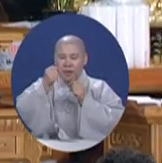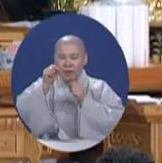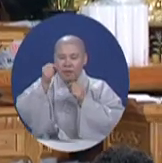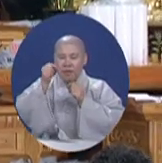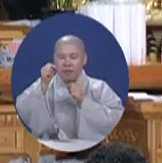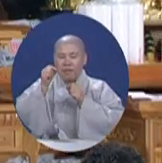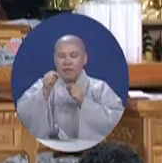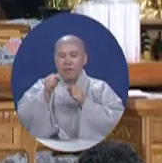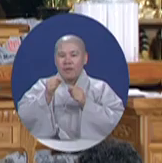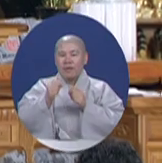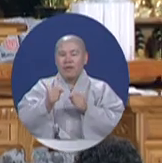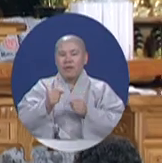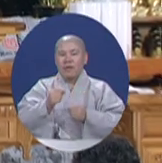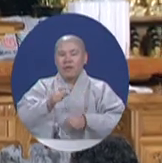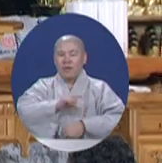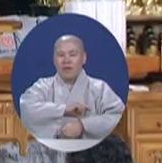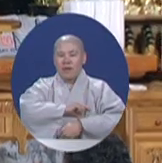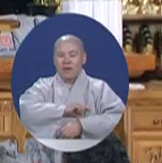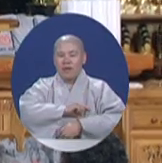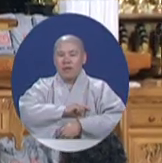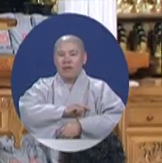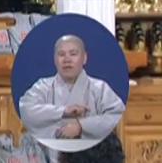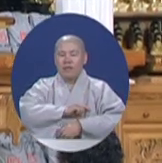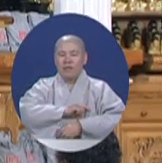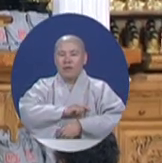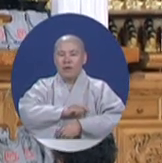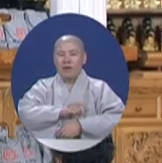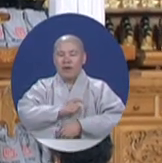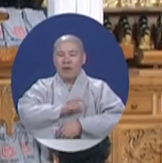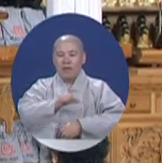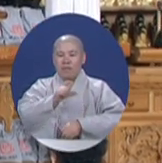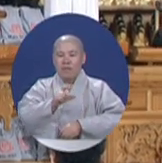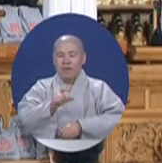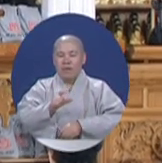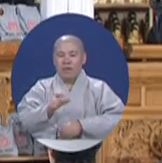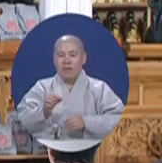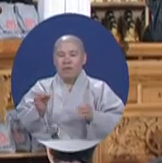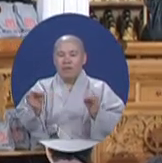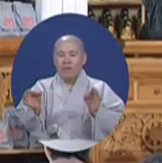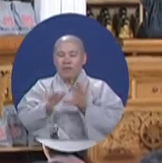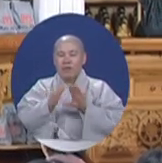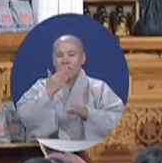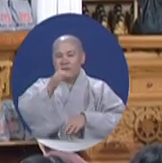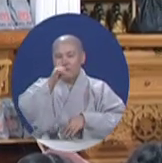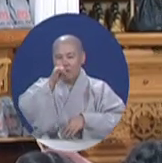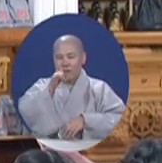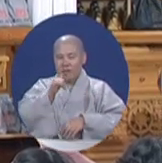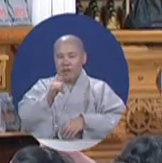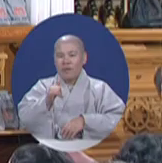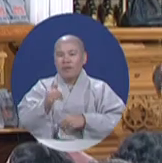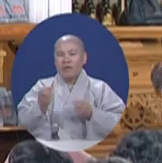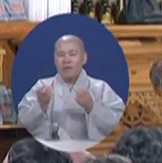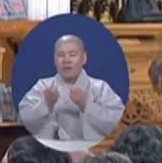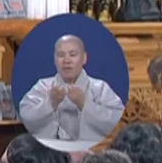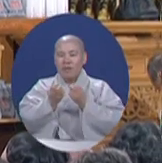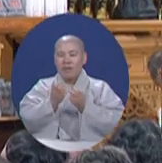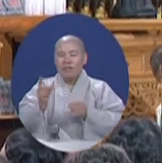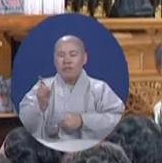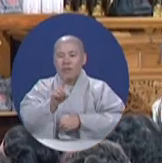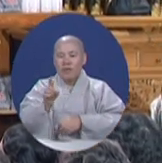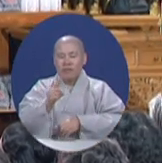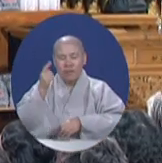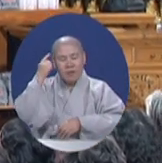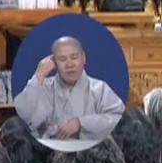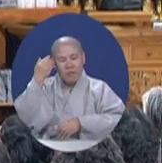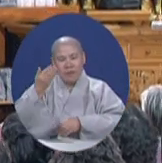명리, 이름과 명예의 속박에서 벗어날 수 있다. 그럼 어떤 게 이름과 명예의 속박에서 벗어나는 길입니까? 하고 서산